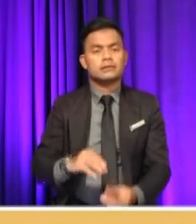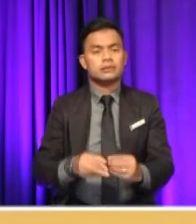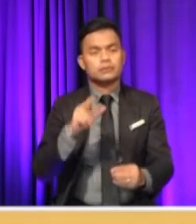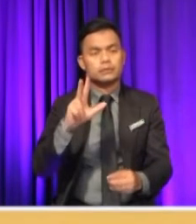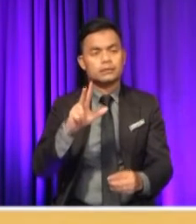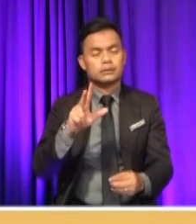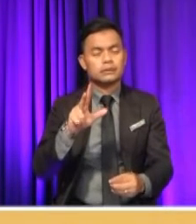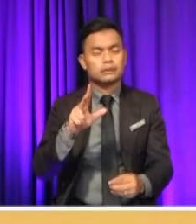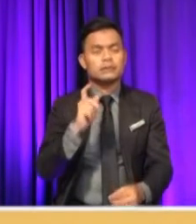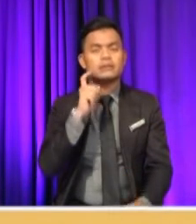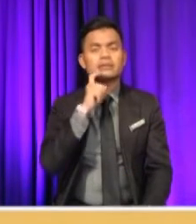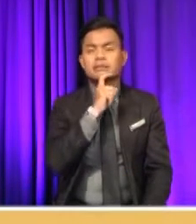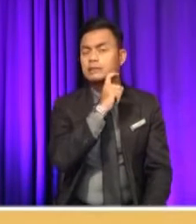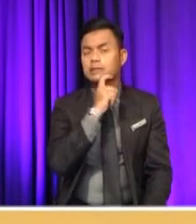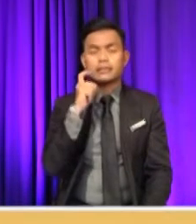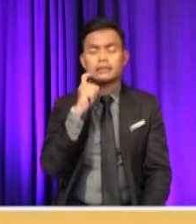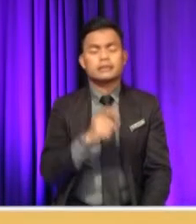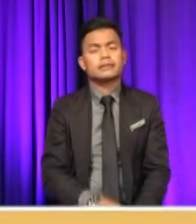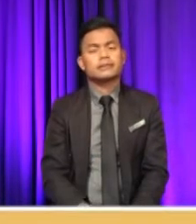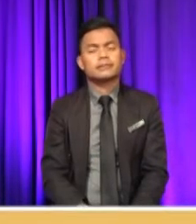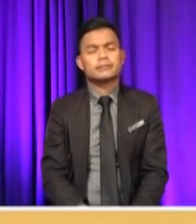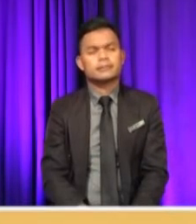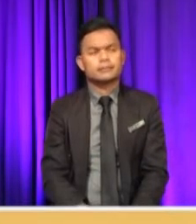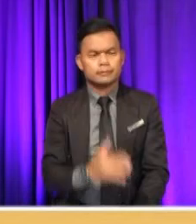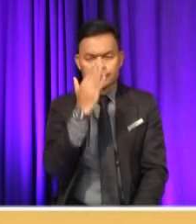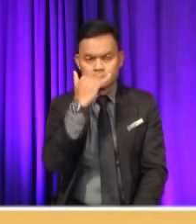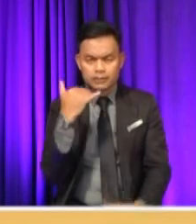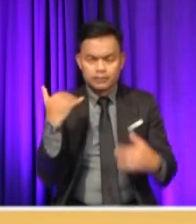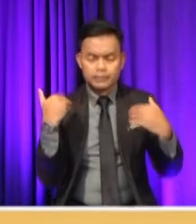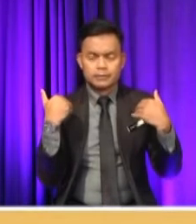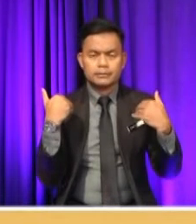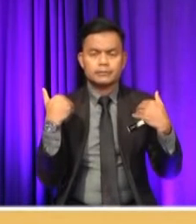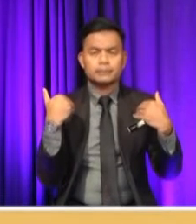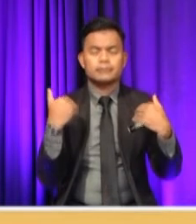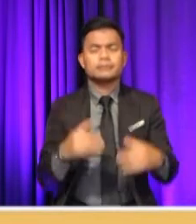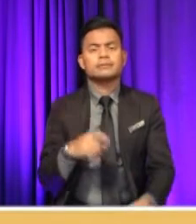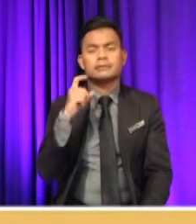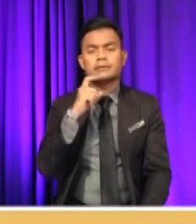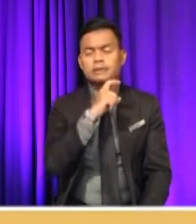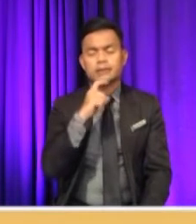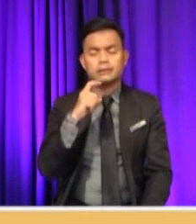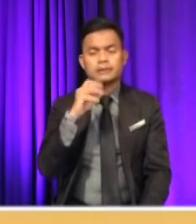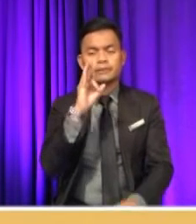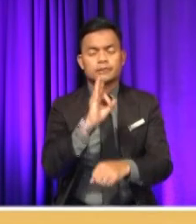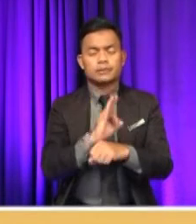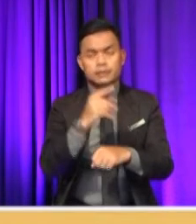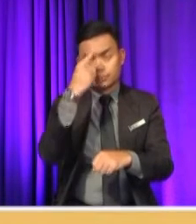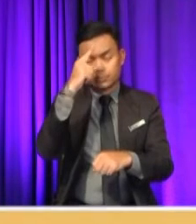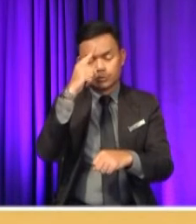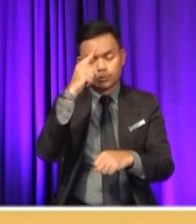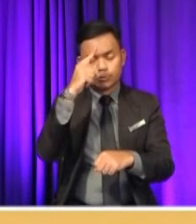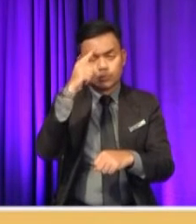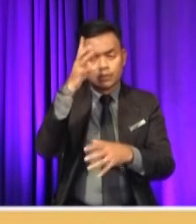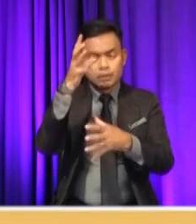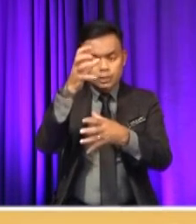pengering. Okey, pengering. Apa pula pengering ada dalam sistem pneumatik kan? Okey. Pengering fungsi dia untuk menyerap lembapan yang